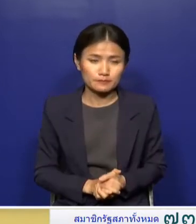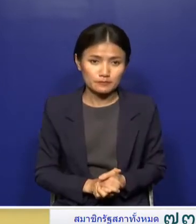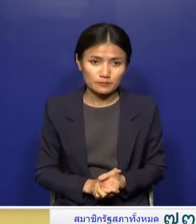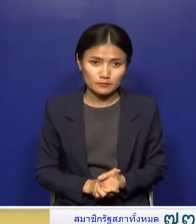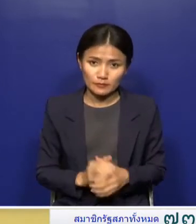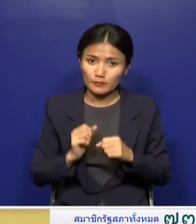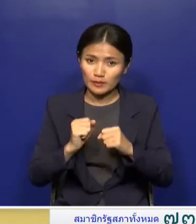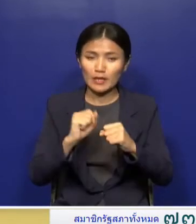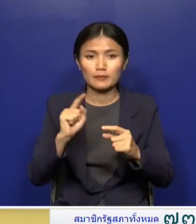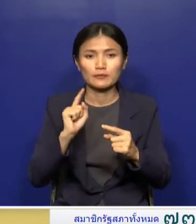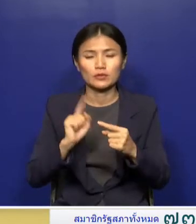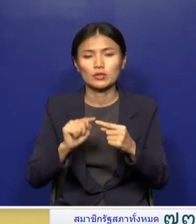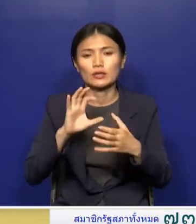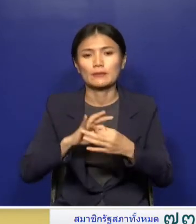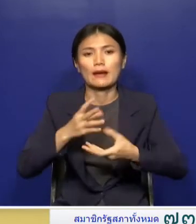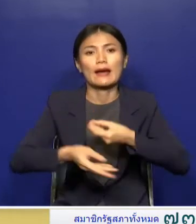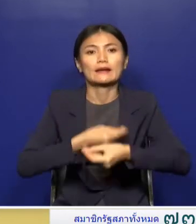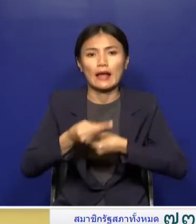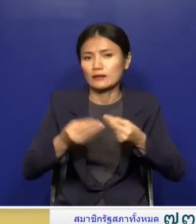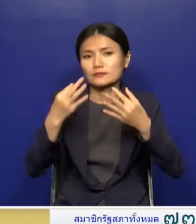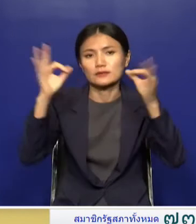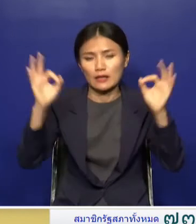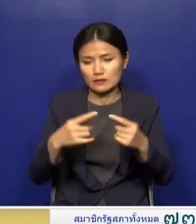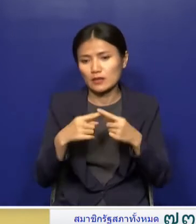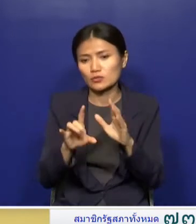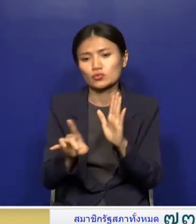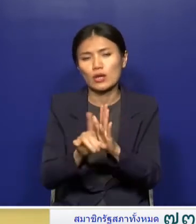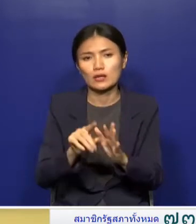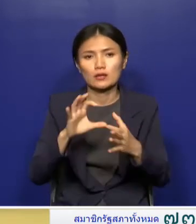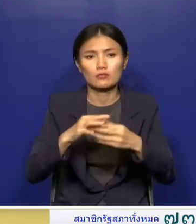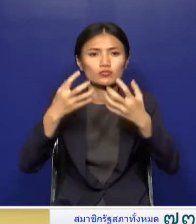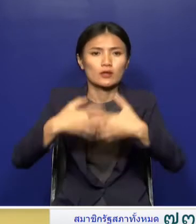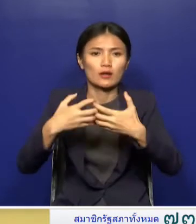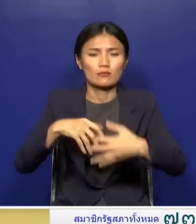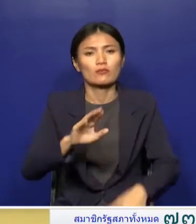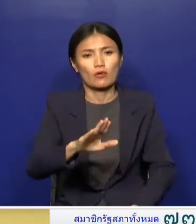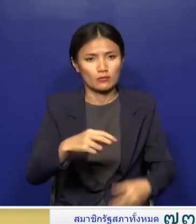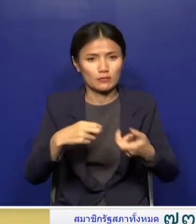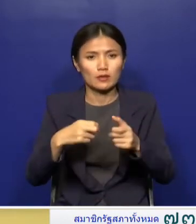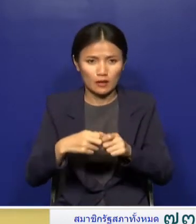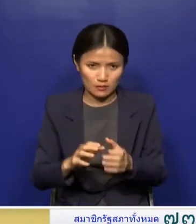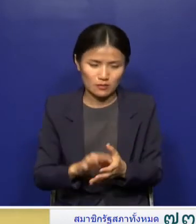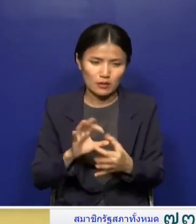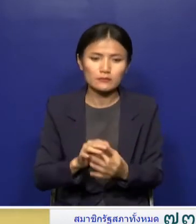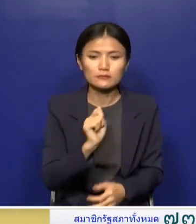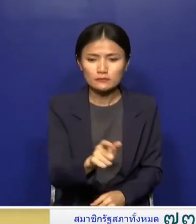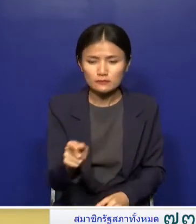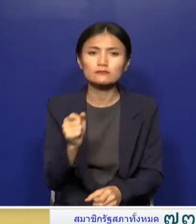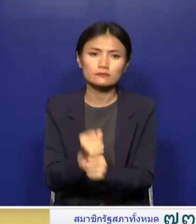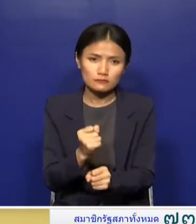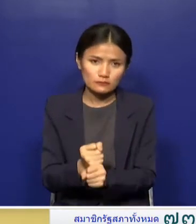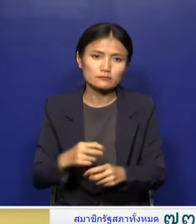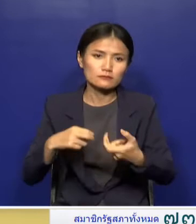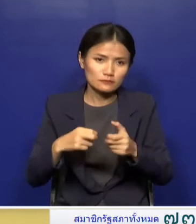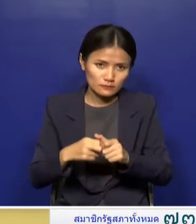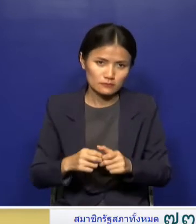เสรีการค้าสุดท้ายกมีปัญหาในเรื่องของอุตสาหกรมขเขาที่มปัหาเรื่องการจางงานจุกระทมปญห